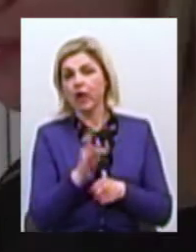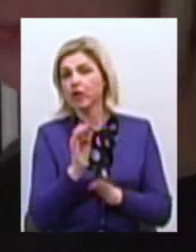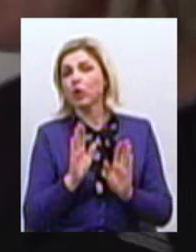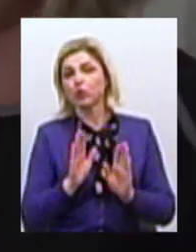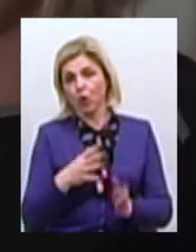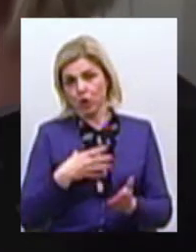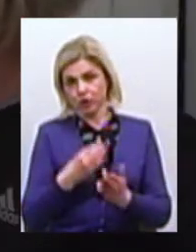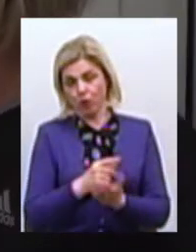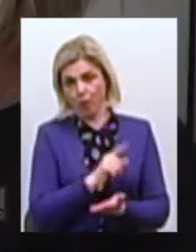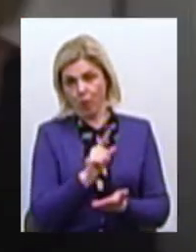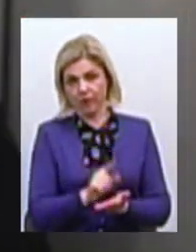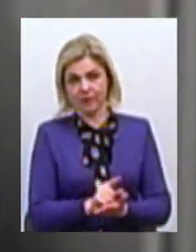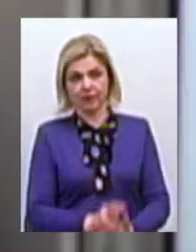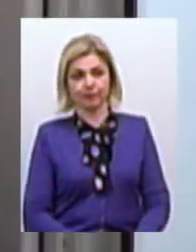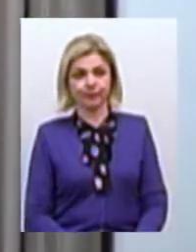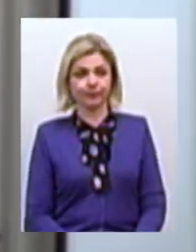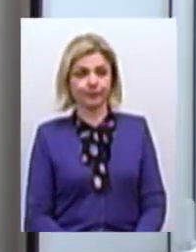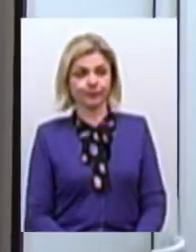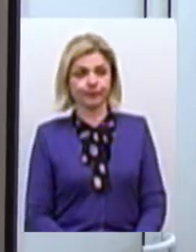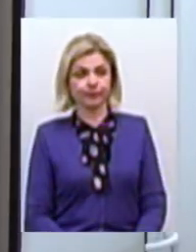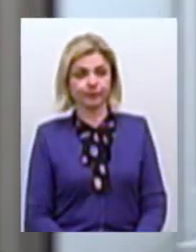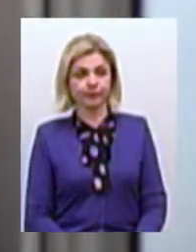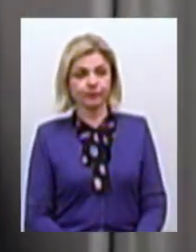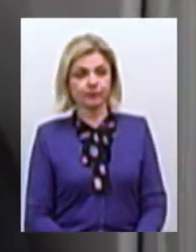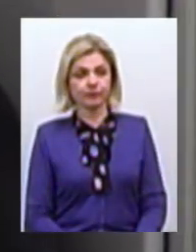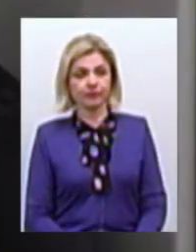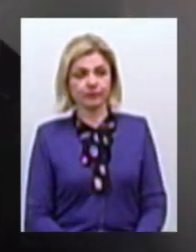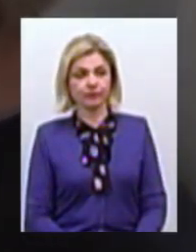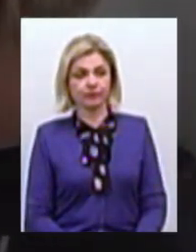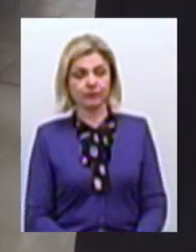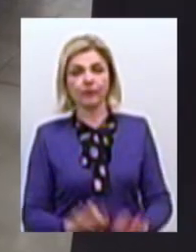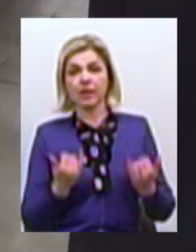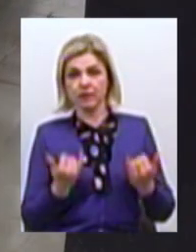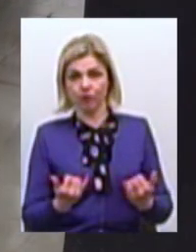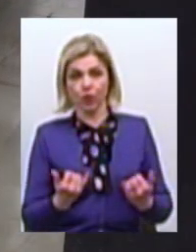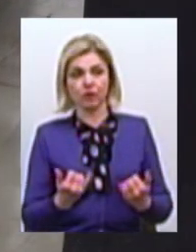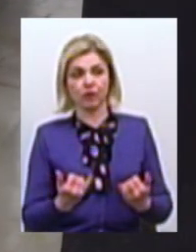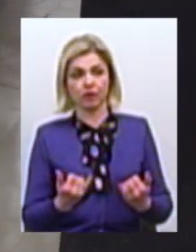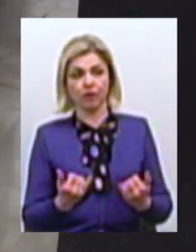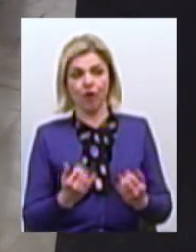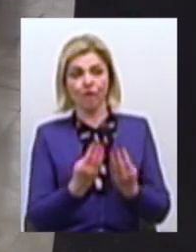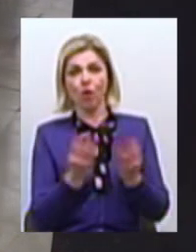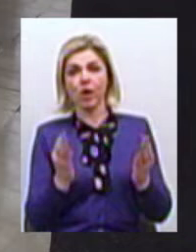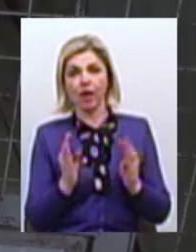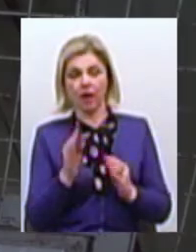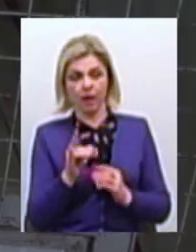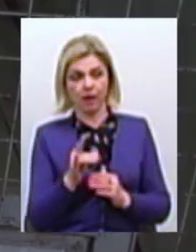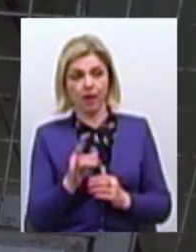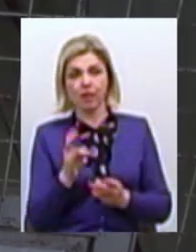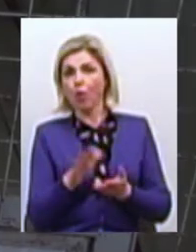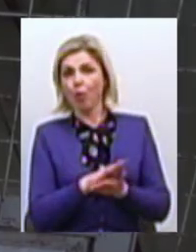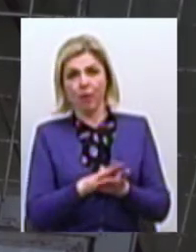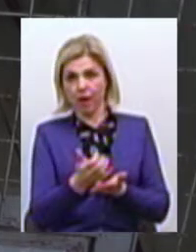обов'язки. Ну, санітара ніхто, ніхто цю проблему не вирішує. Тобто на сьогоднішній день бар'єри після операції не